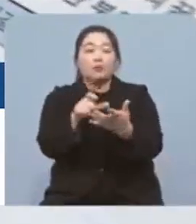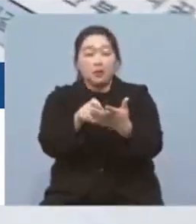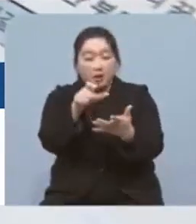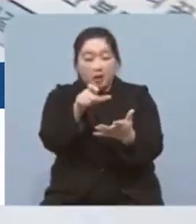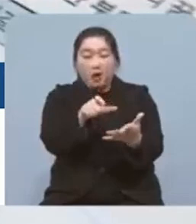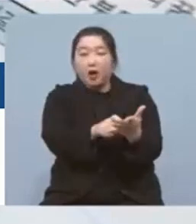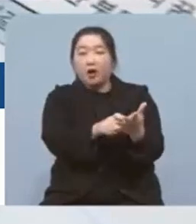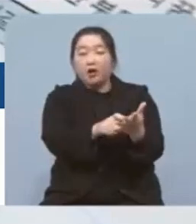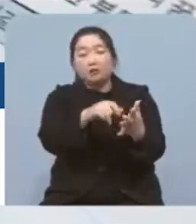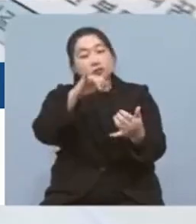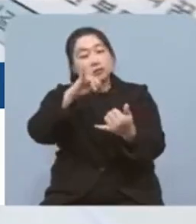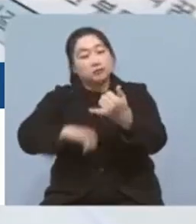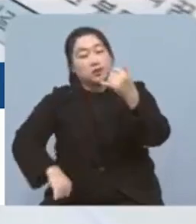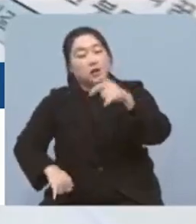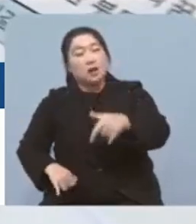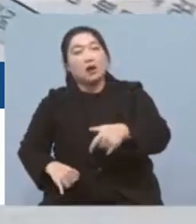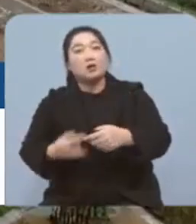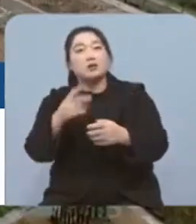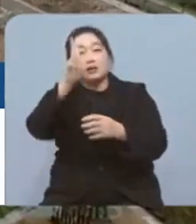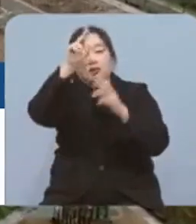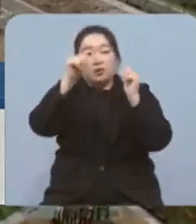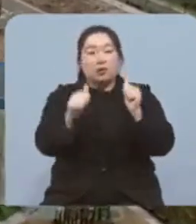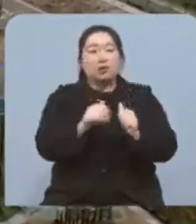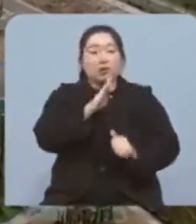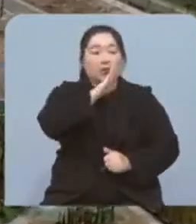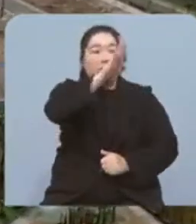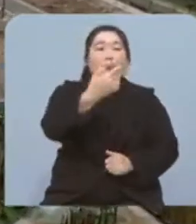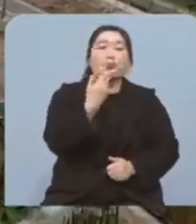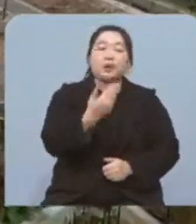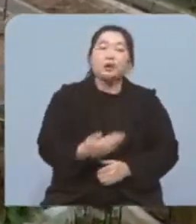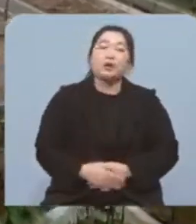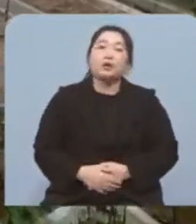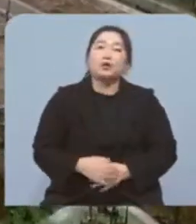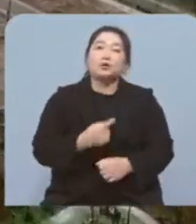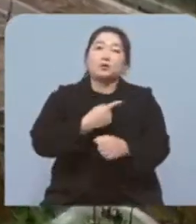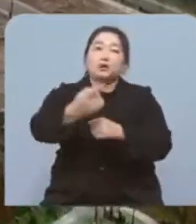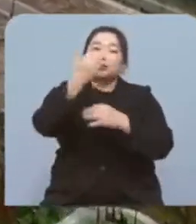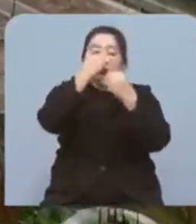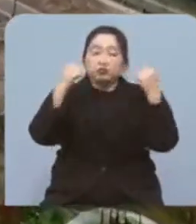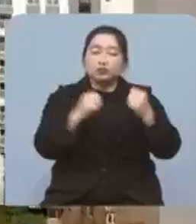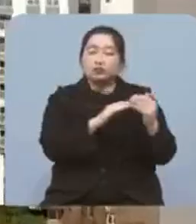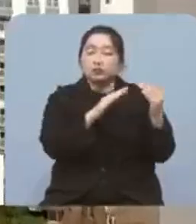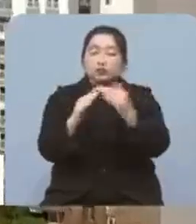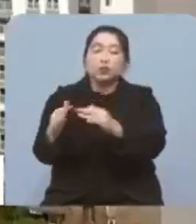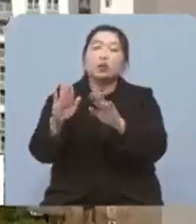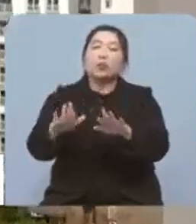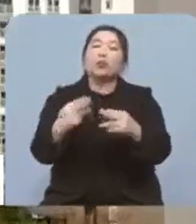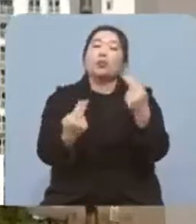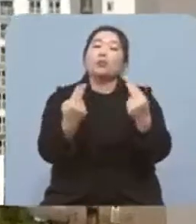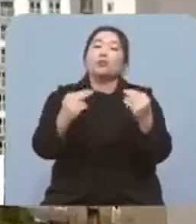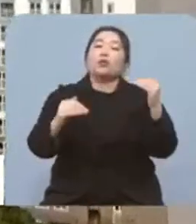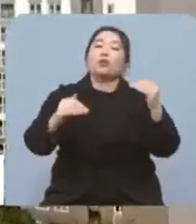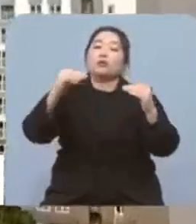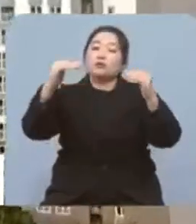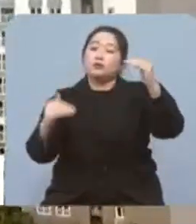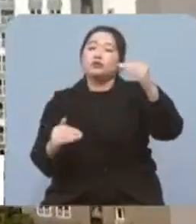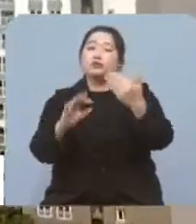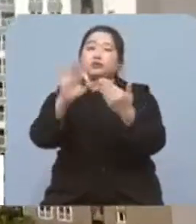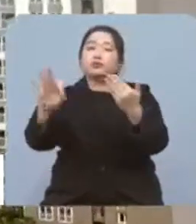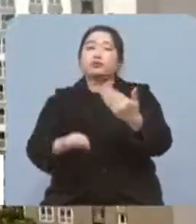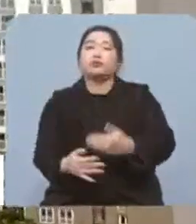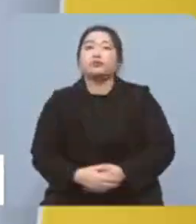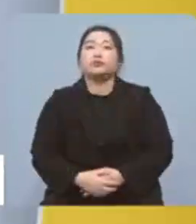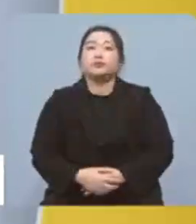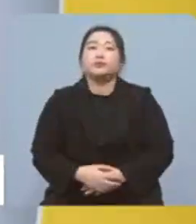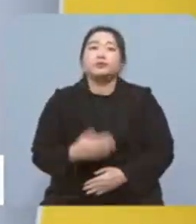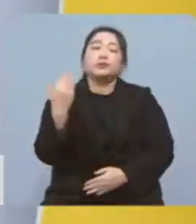시에 형사처벌을 진행할 수 있는 내년 충북의 입주 물량이 올해보다 99% 감소하면서